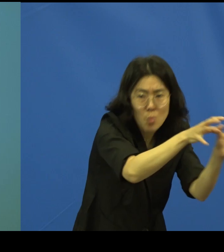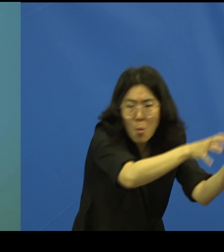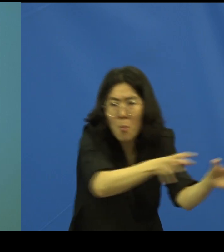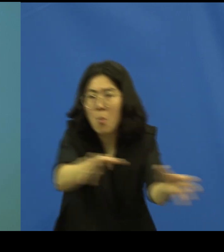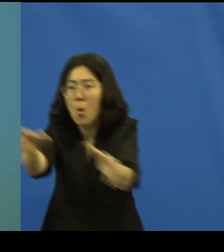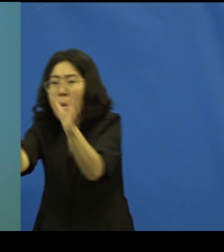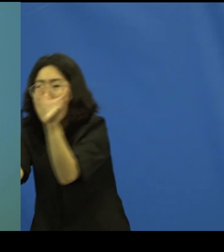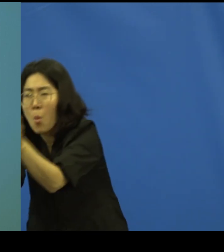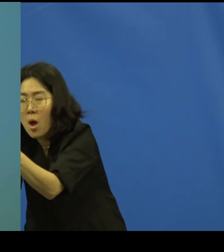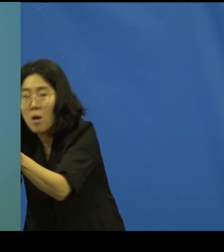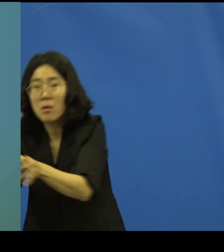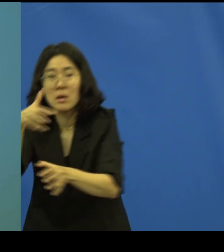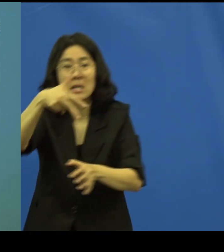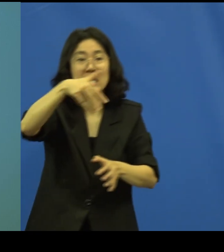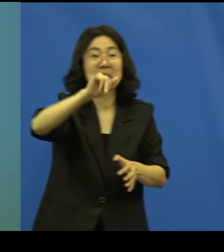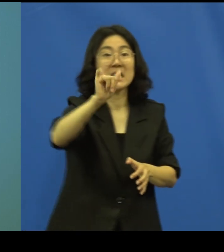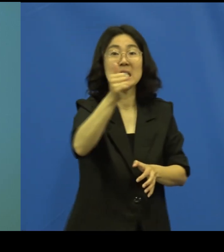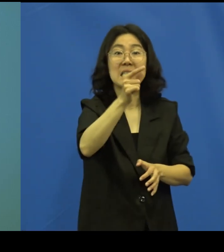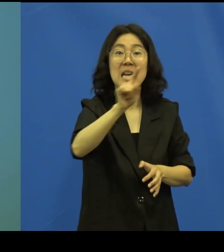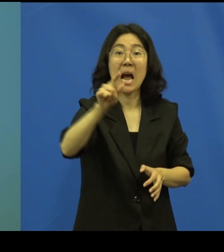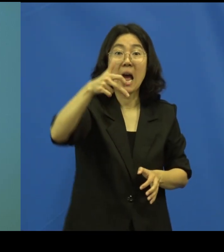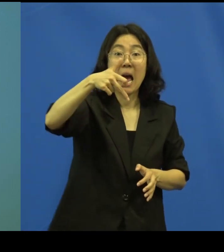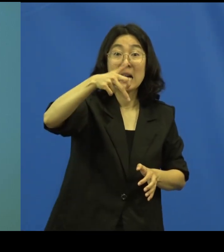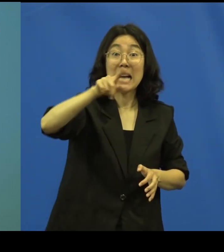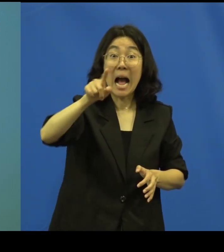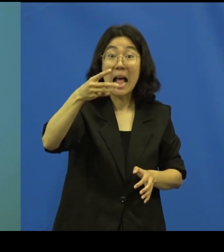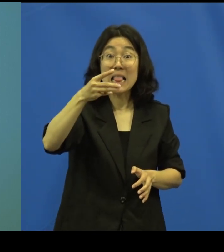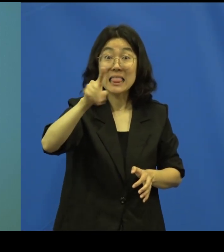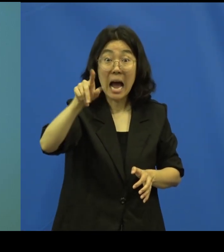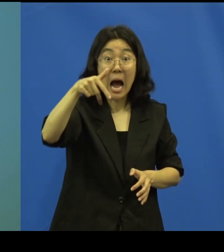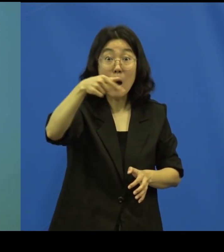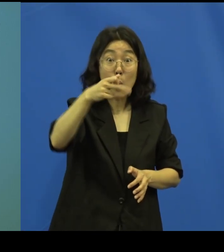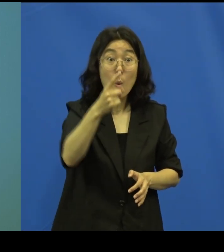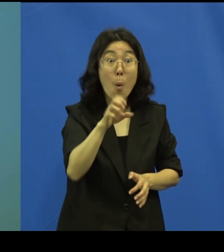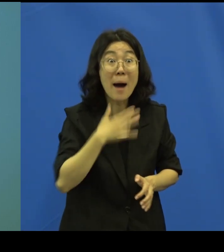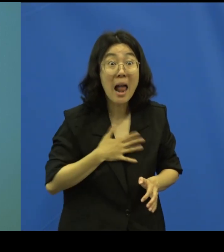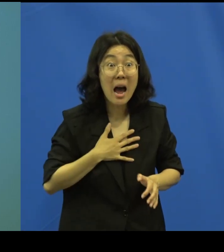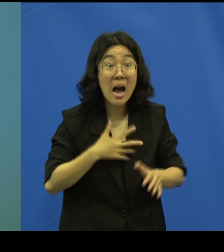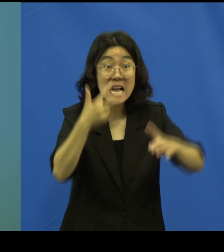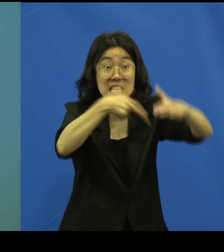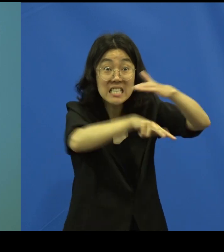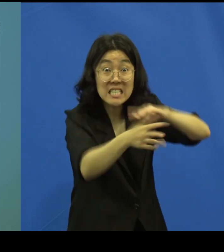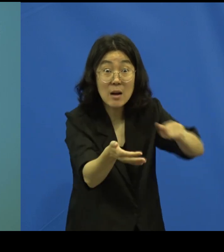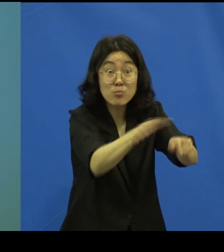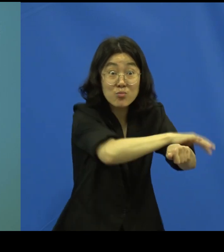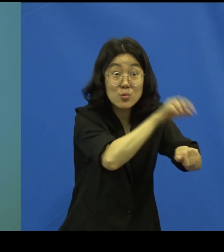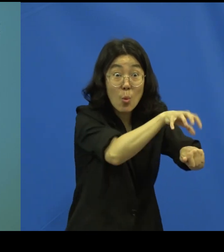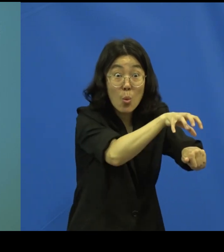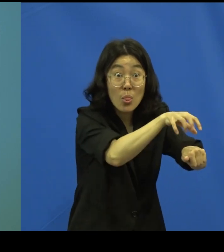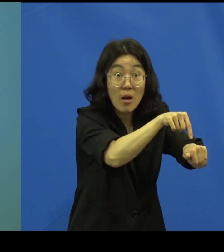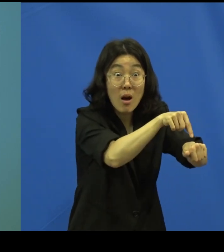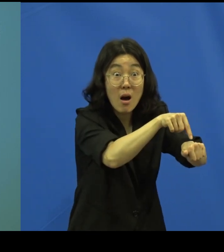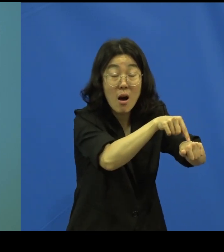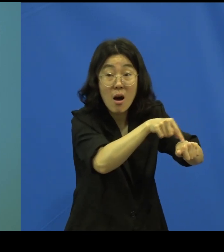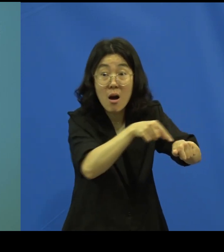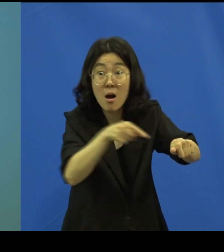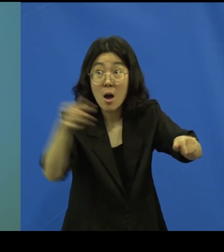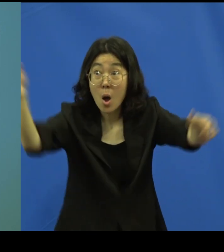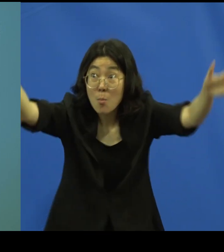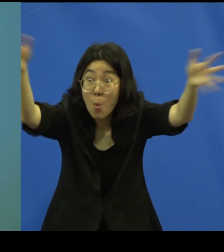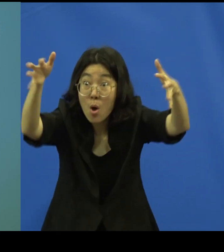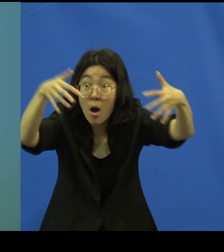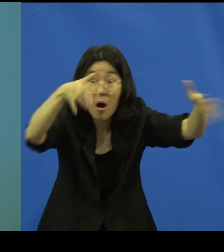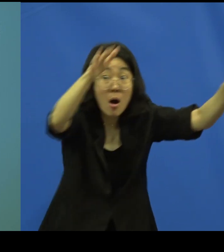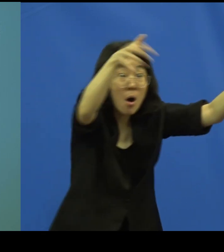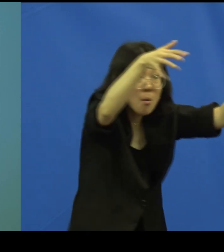지하에 카타콤 같은 거 동굴을 파가지고 그 안에서 비밀리에 예배를 모여요. 그러다가 적발이 돼요.